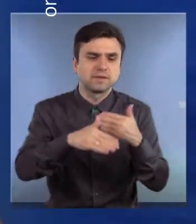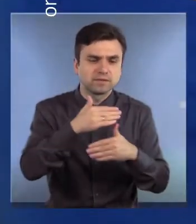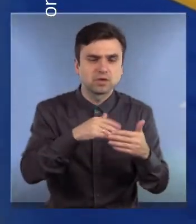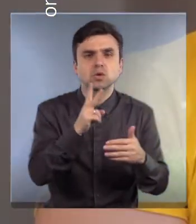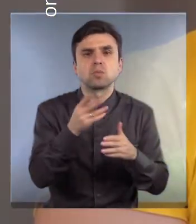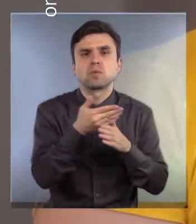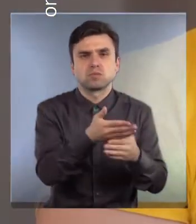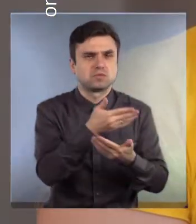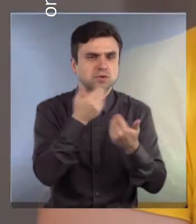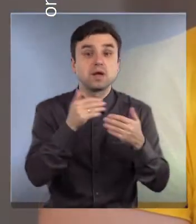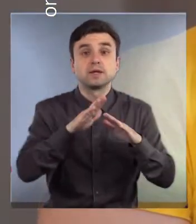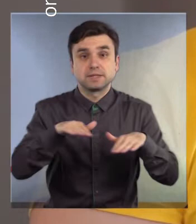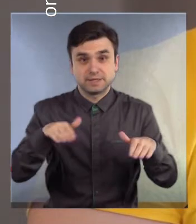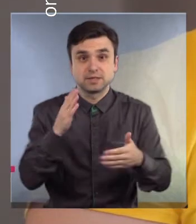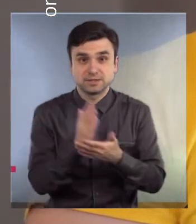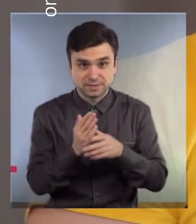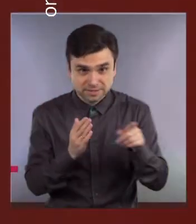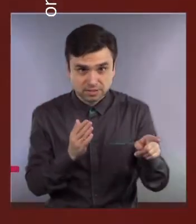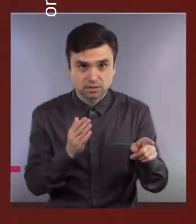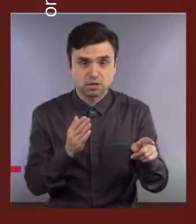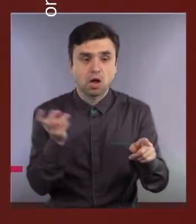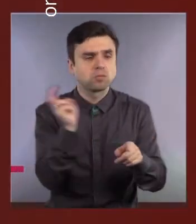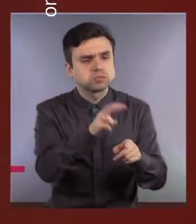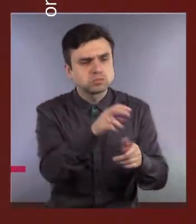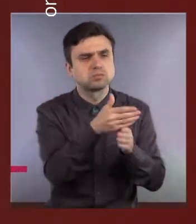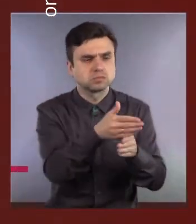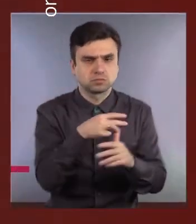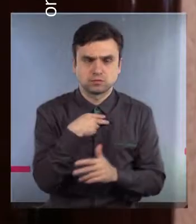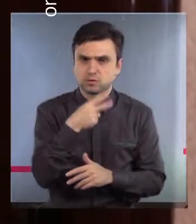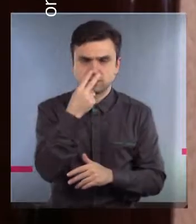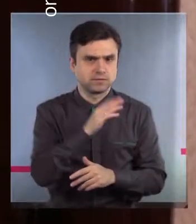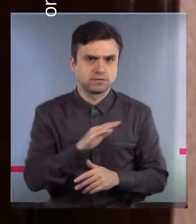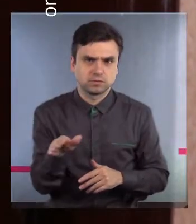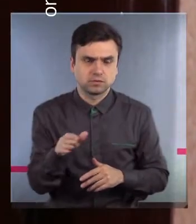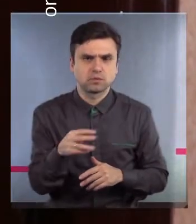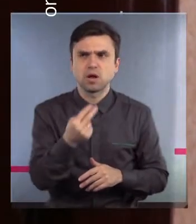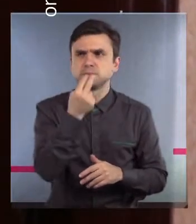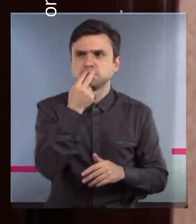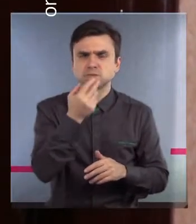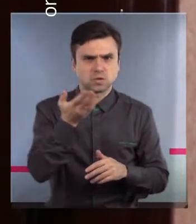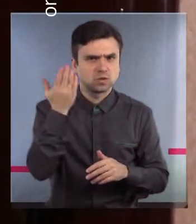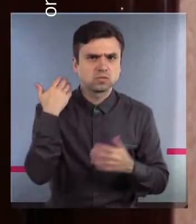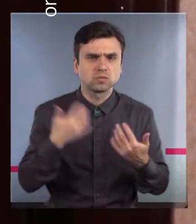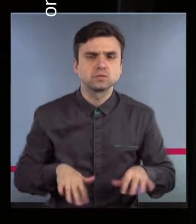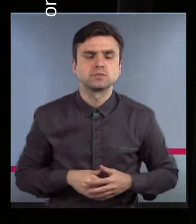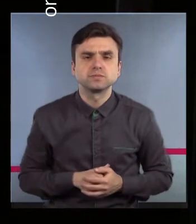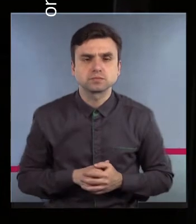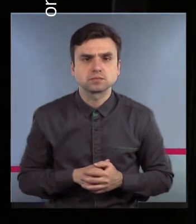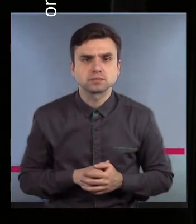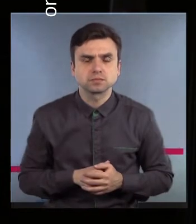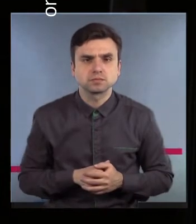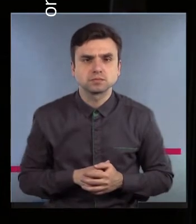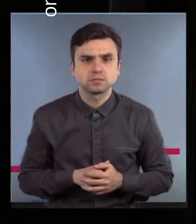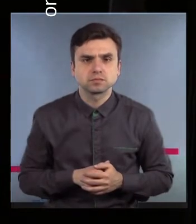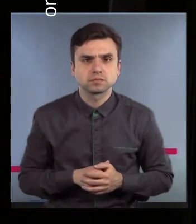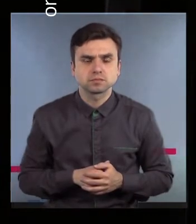там помогали. Но запах стоит уже долго. Не з першої спроби вдалося поспілкуватись з мешканкою цієї горе-квартири. Виявилось, у